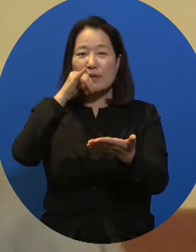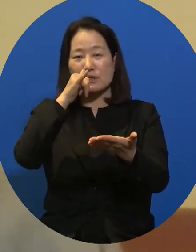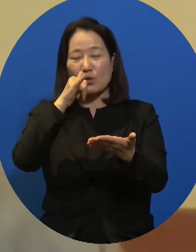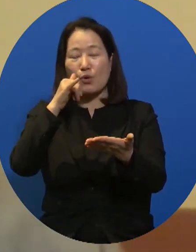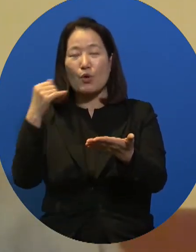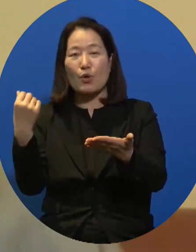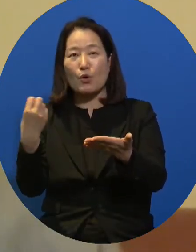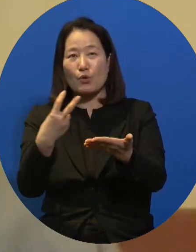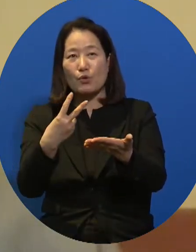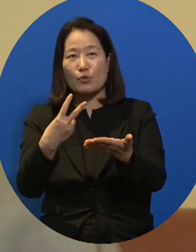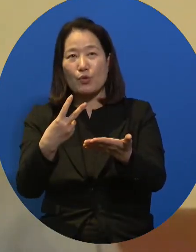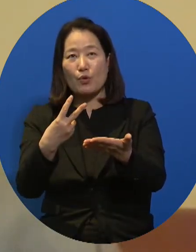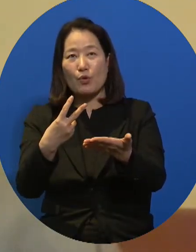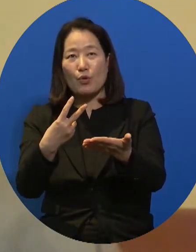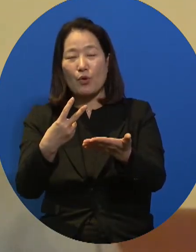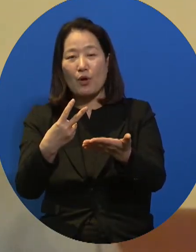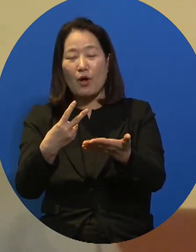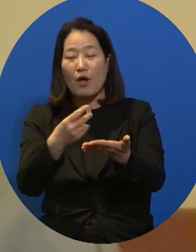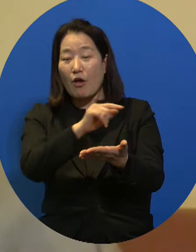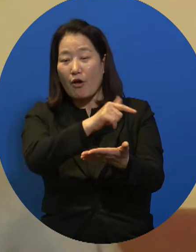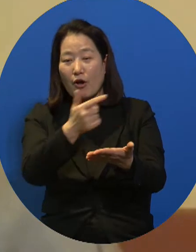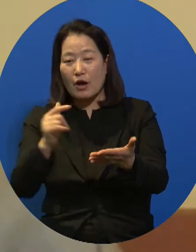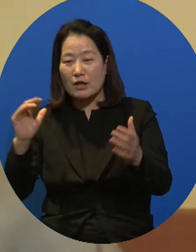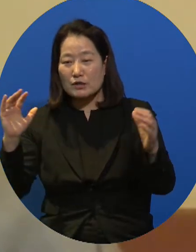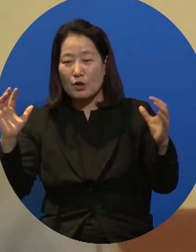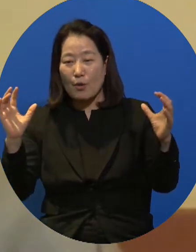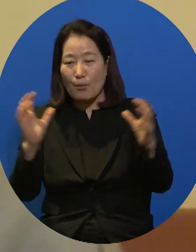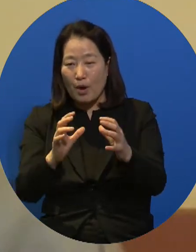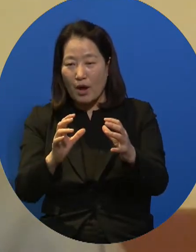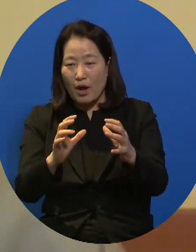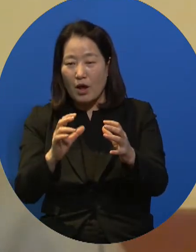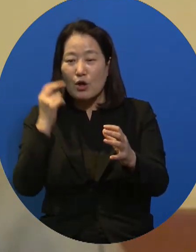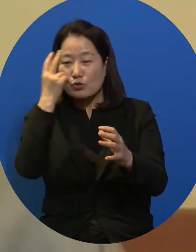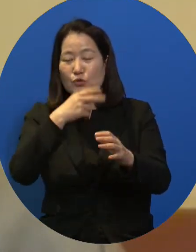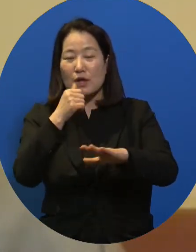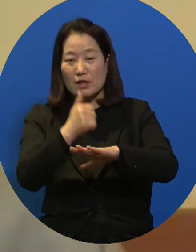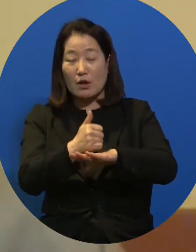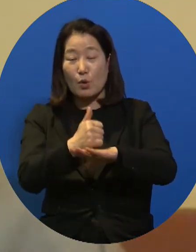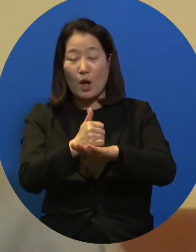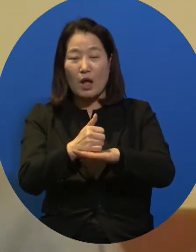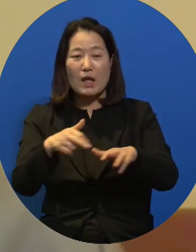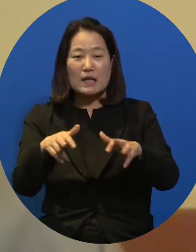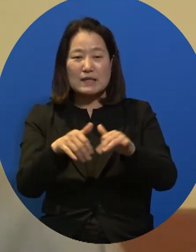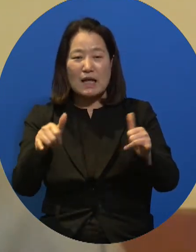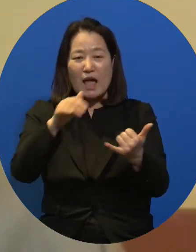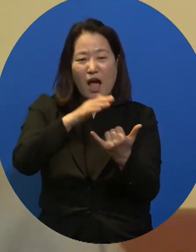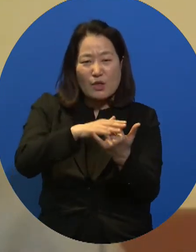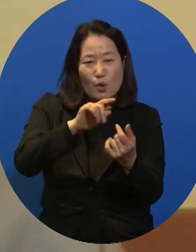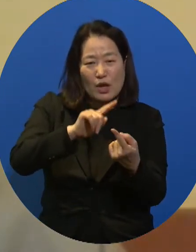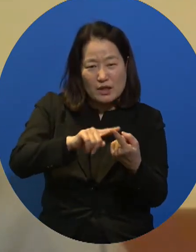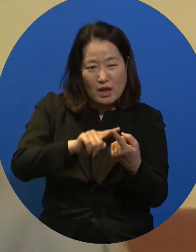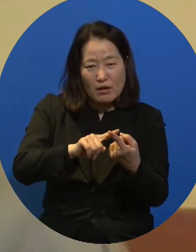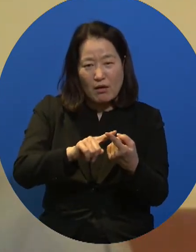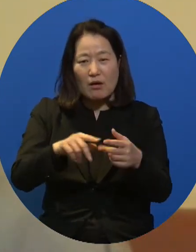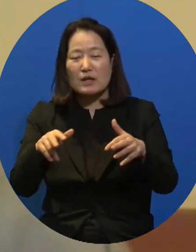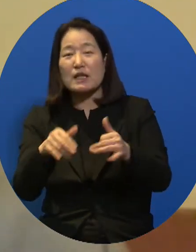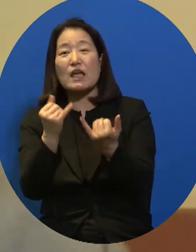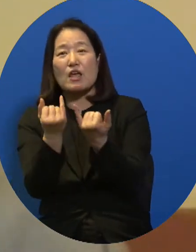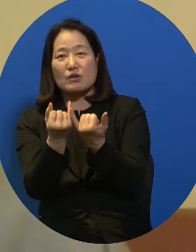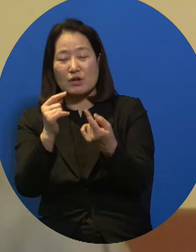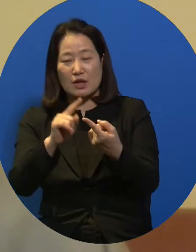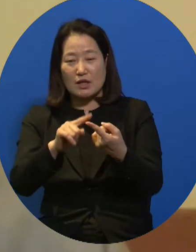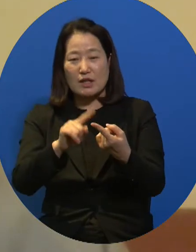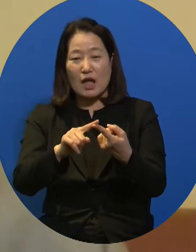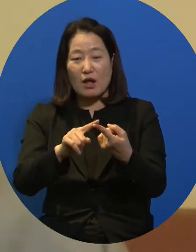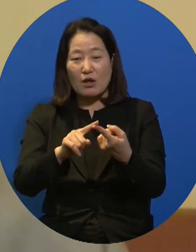그리고 포괄적인 조사를 통해서 장애 아동에 대한 심각한 상황 그리고 장애 여성에 대한 심각한 상황이